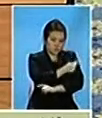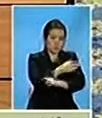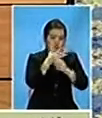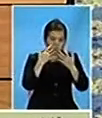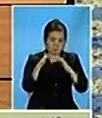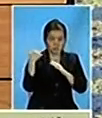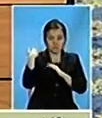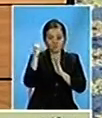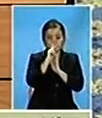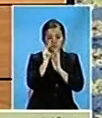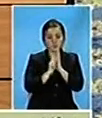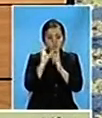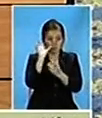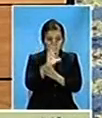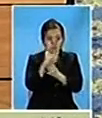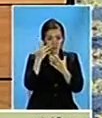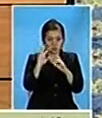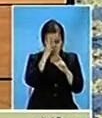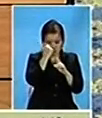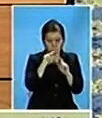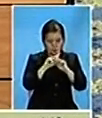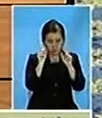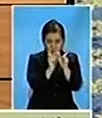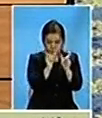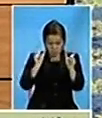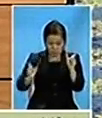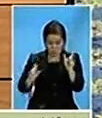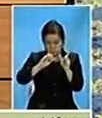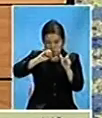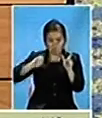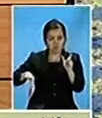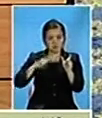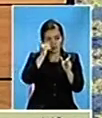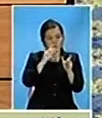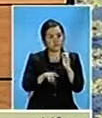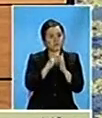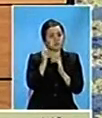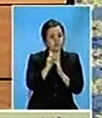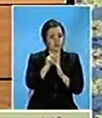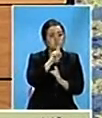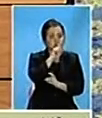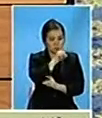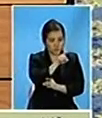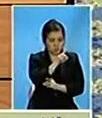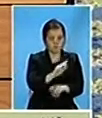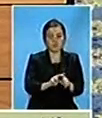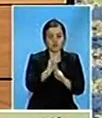ราะมันเป็นกฎหมายที่ใช้บังคับอยู่ทำไมไปตัดทิ้งนะครับท่านต้องให้เหตุผลว่าถ้าไปตัดทิ้งทำไมอันที่ส